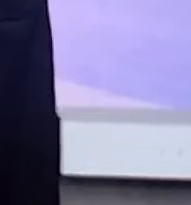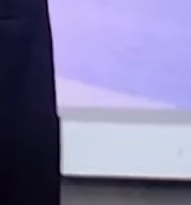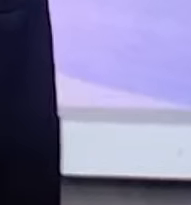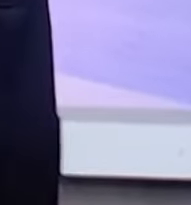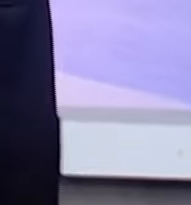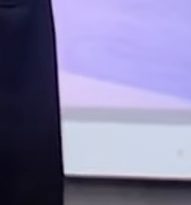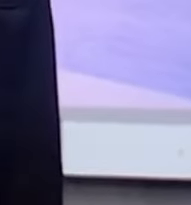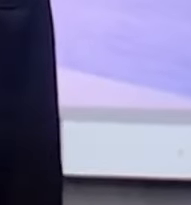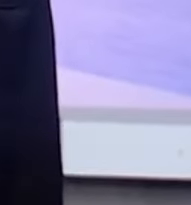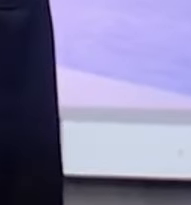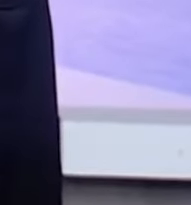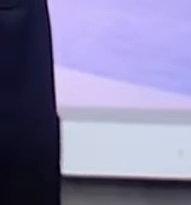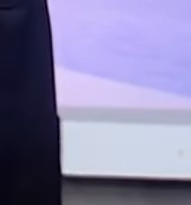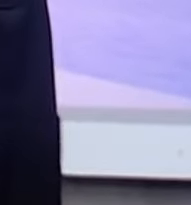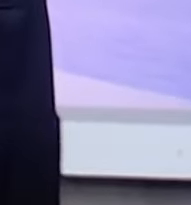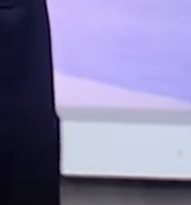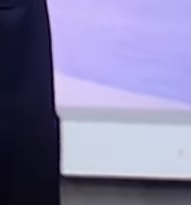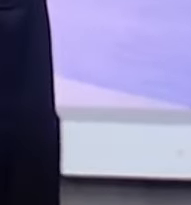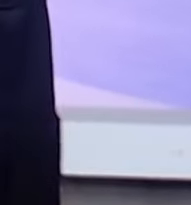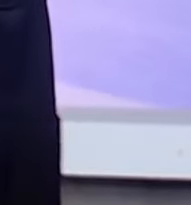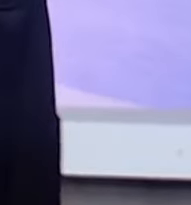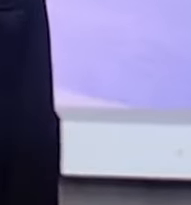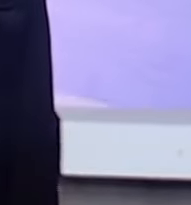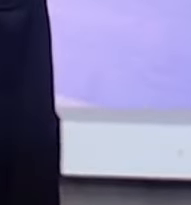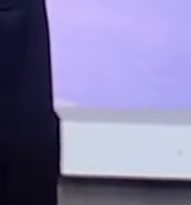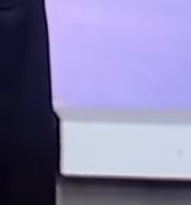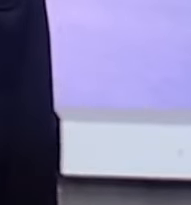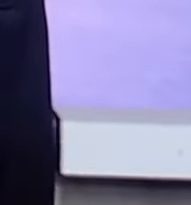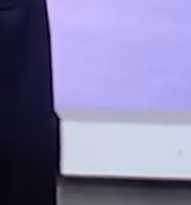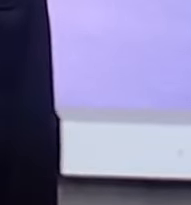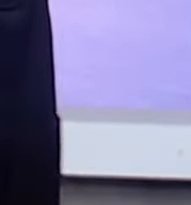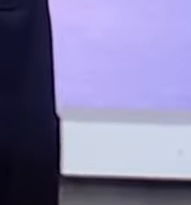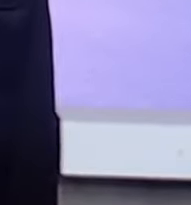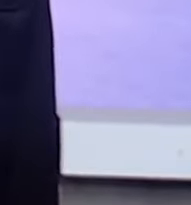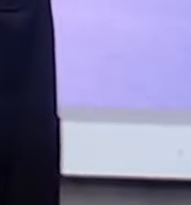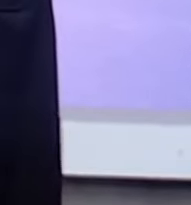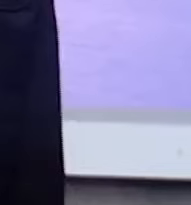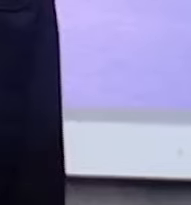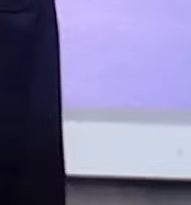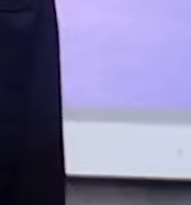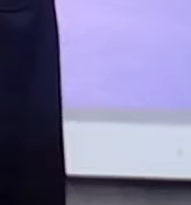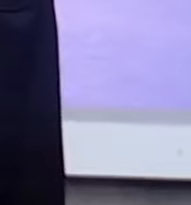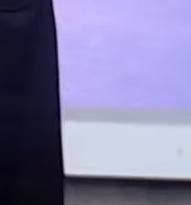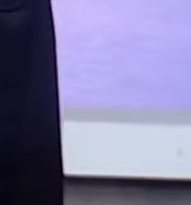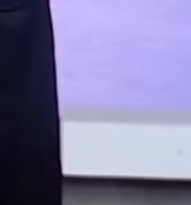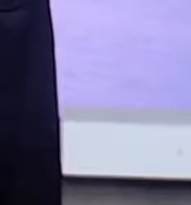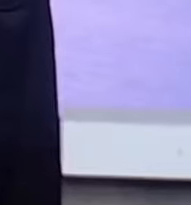kapuso abroad samahan niyo kami sa Jim pinoy tv at sa www.gmanews.tv